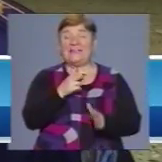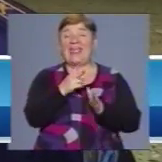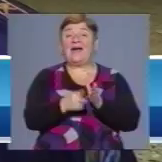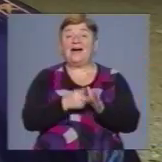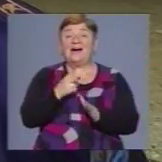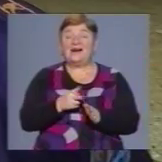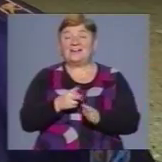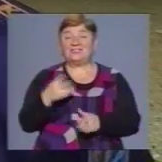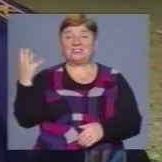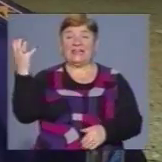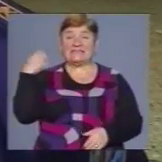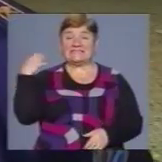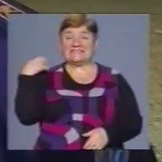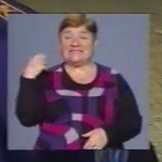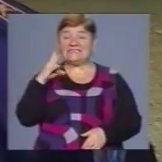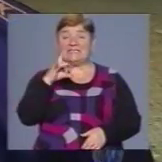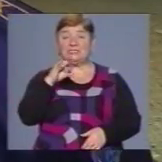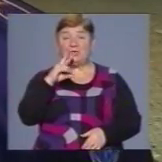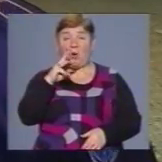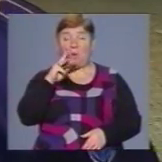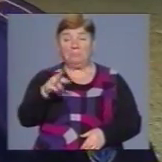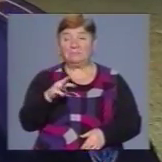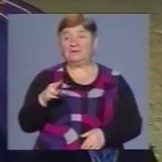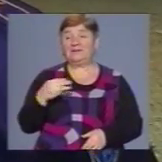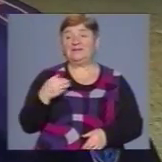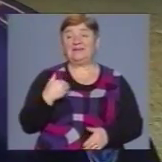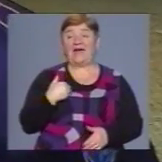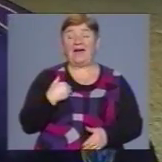бо у нього висока зарплата,